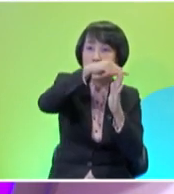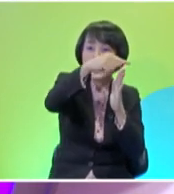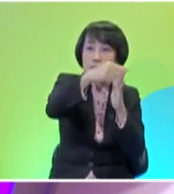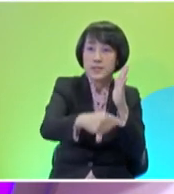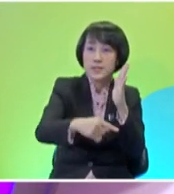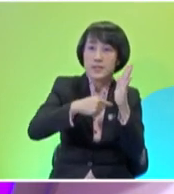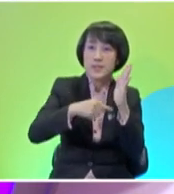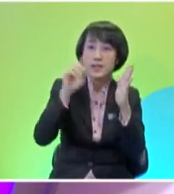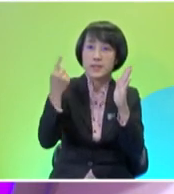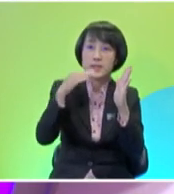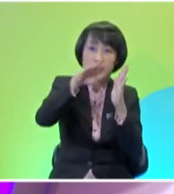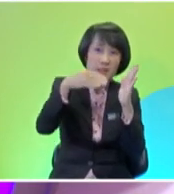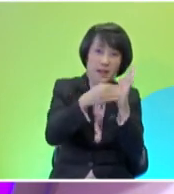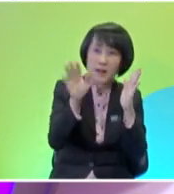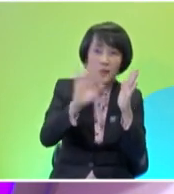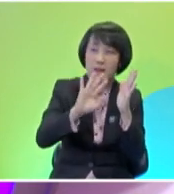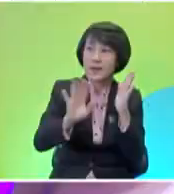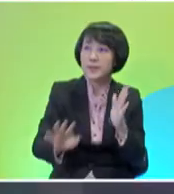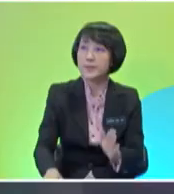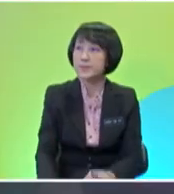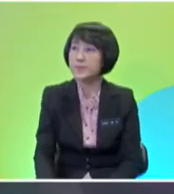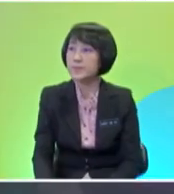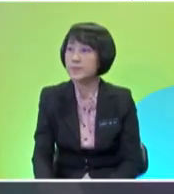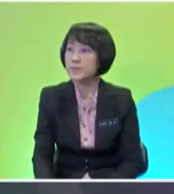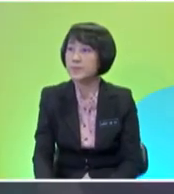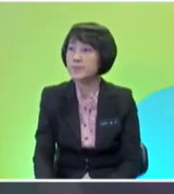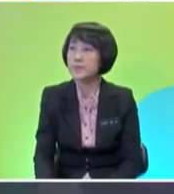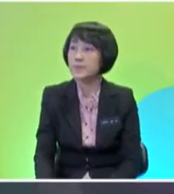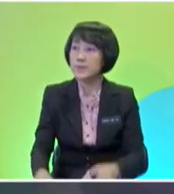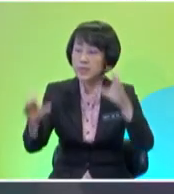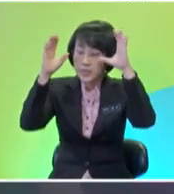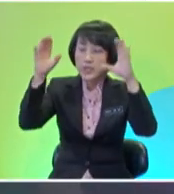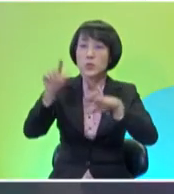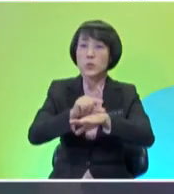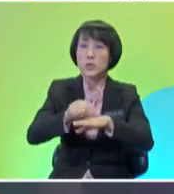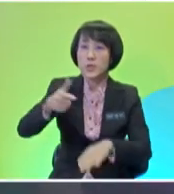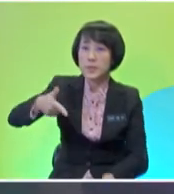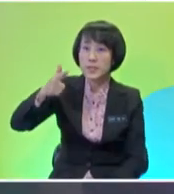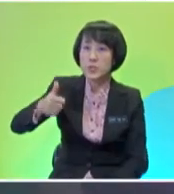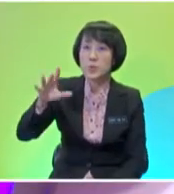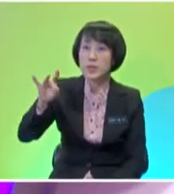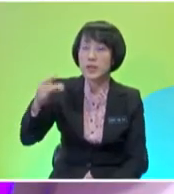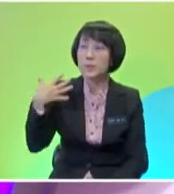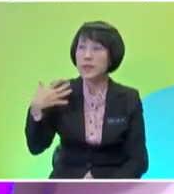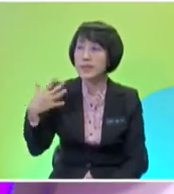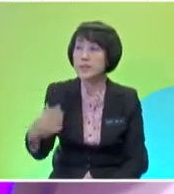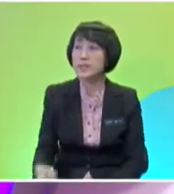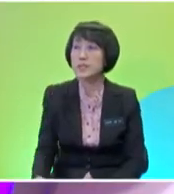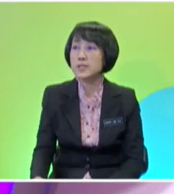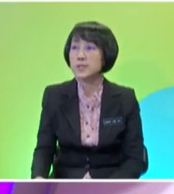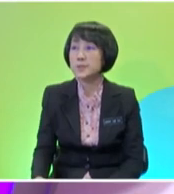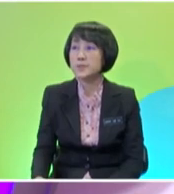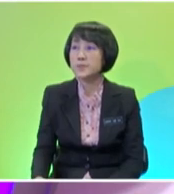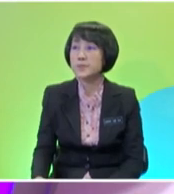ke tepi dia. Okay, supaya dia tak bergeraklah. Cikgu lekat guna apa, cikgu? Saya gunakan pisau perekat panas. Oh, okey. Saya lekatkan pada hujung sisi ni saja. Maknanya saya